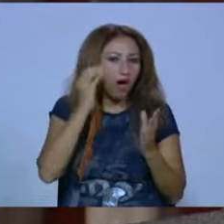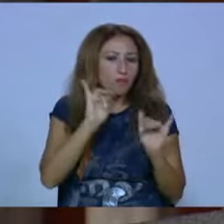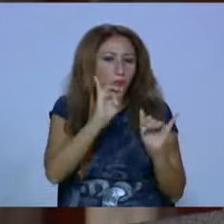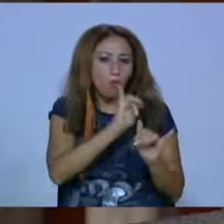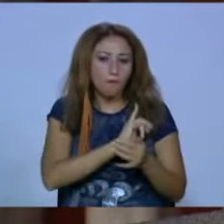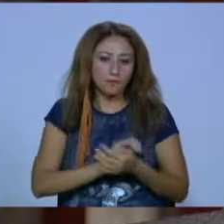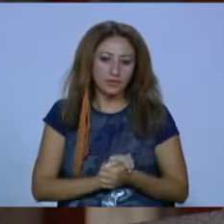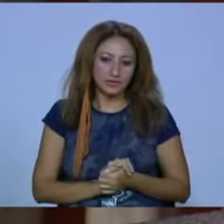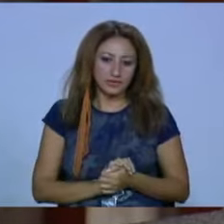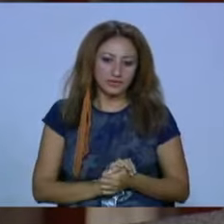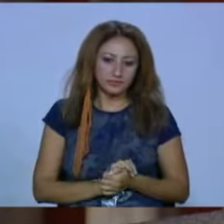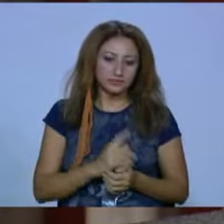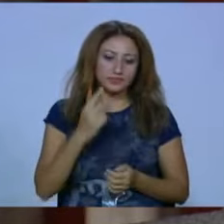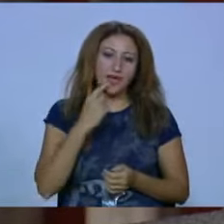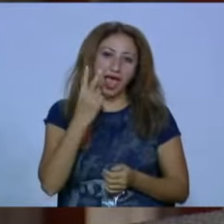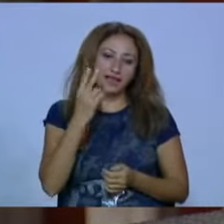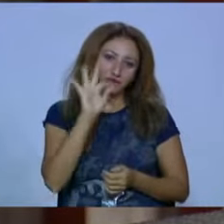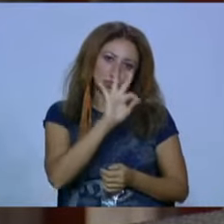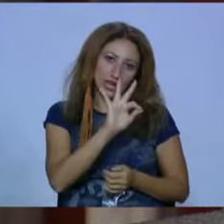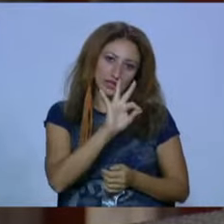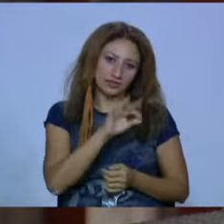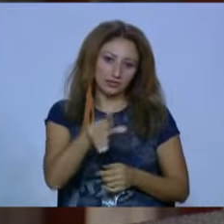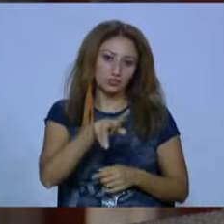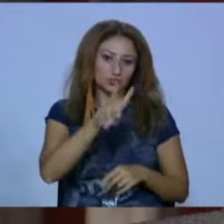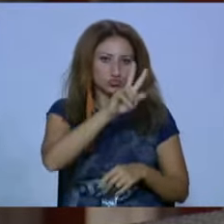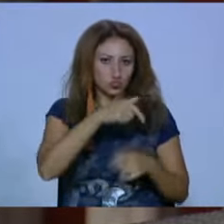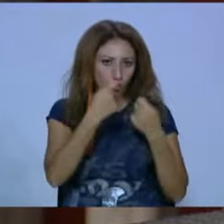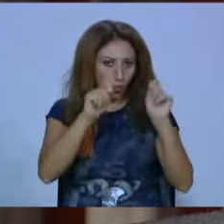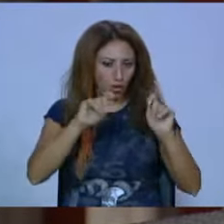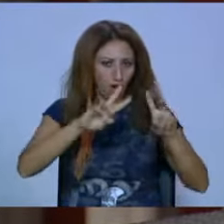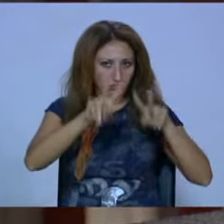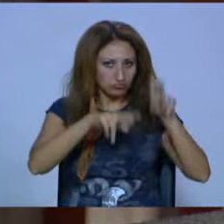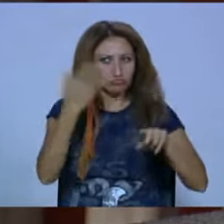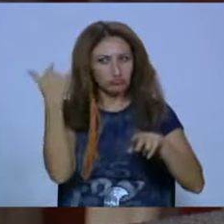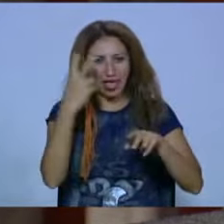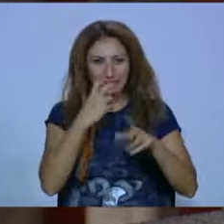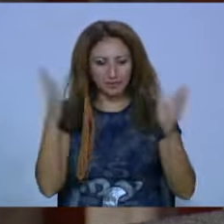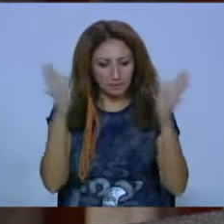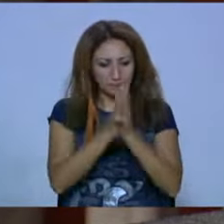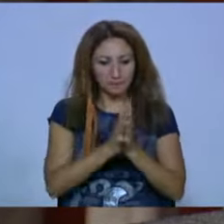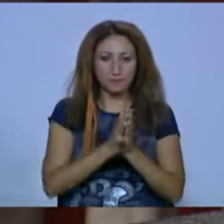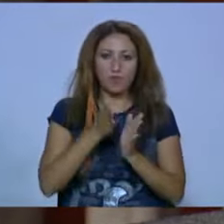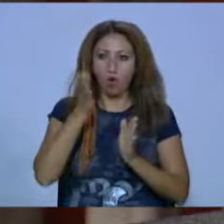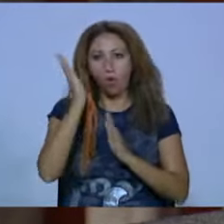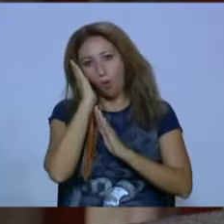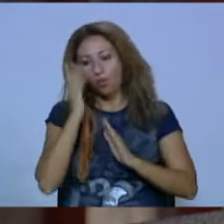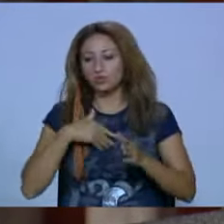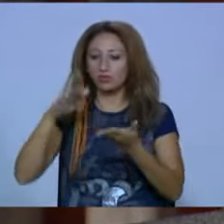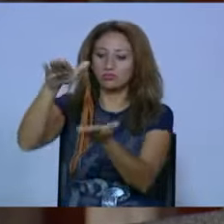ميديا، كان 2003 الكلام ده. نزلت لي جبت له كل الجرايد وسبتها له في الاوضه.